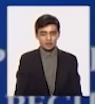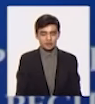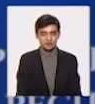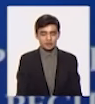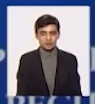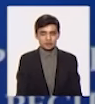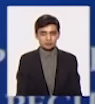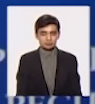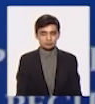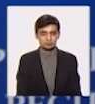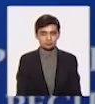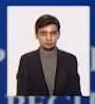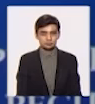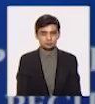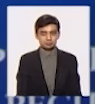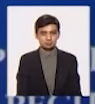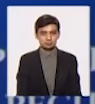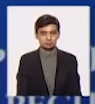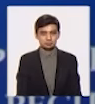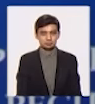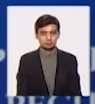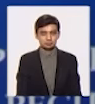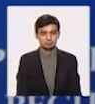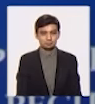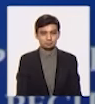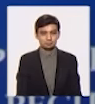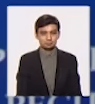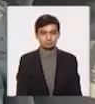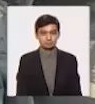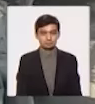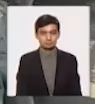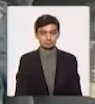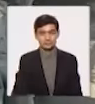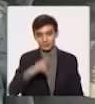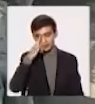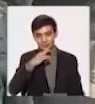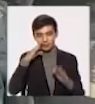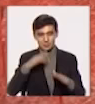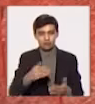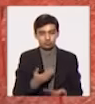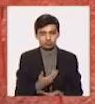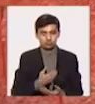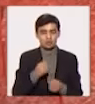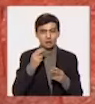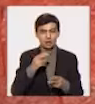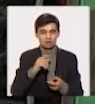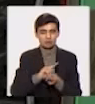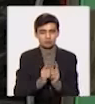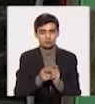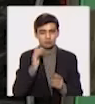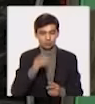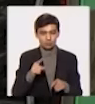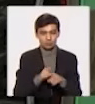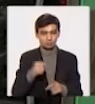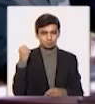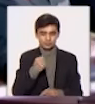долларов, данная стоимость, то есть данные платежи будут равны нулю. Қазақстандықтардың өмірі енді қалай өзгереді?